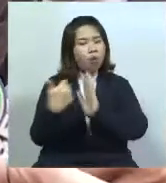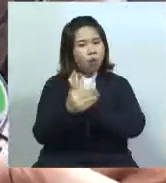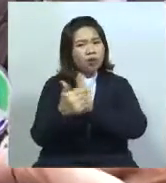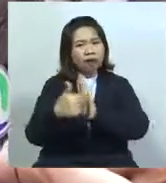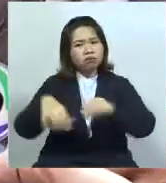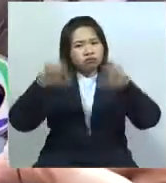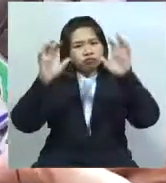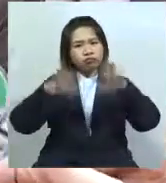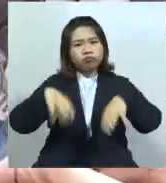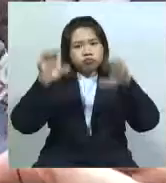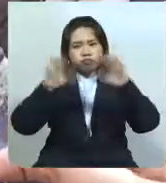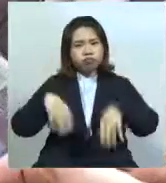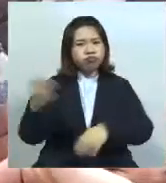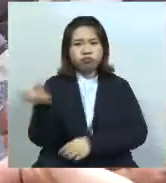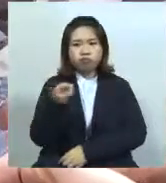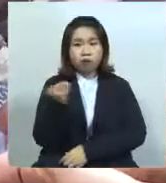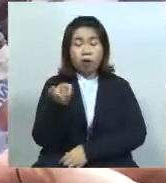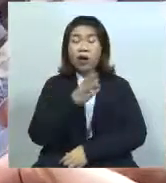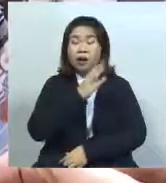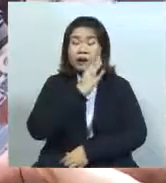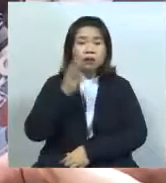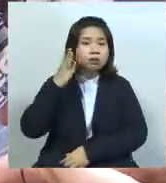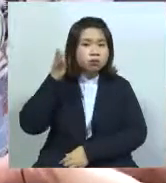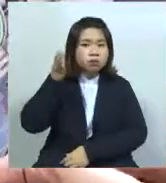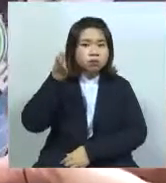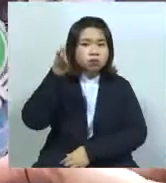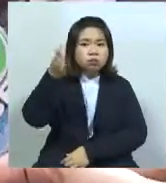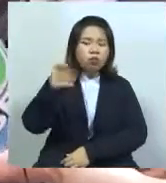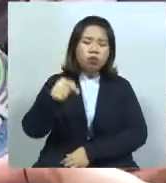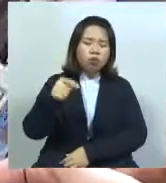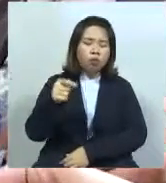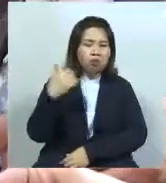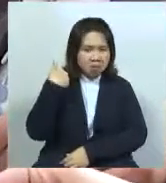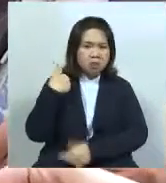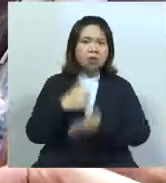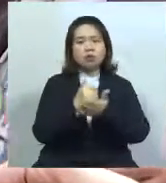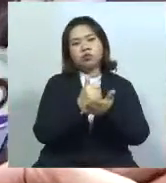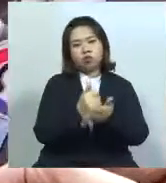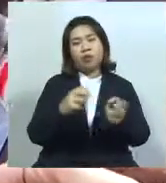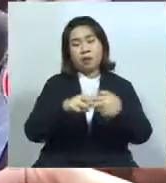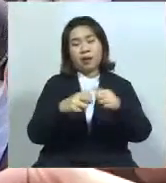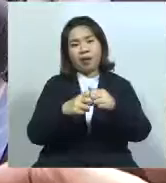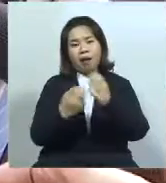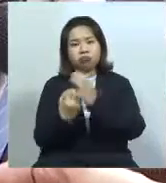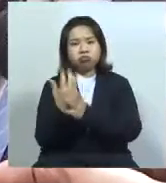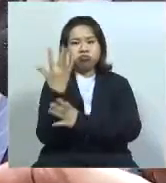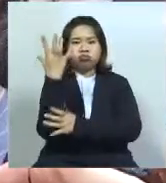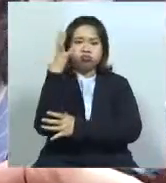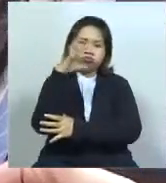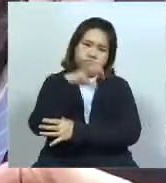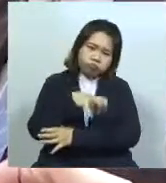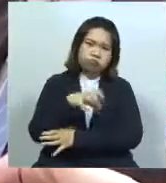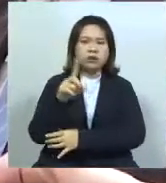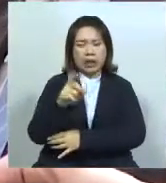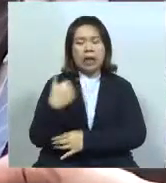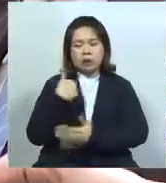นตกลงมาน้อยหากเป็นแบบนี้ต่อไปเนี่ยอาจจะต้องมีการช่วยเหลือเยียวยากรณีที่พืชผลทางการเกษตรนั้นได้รับ